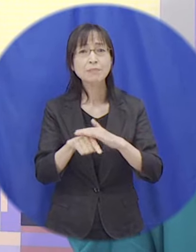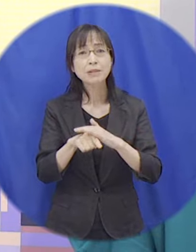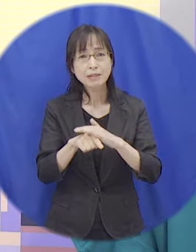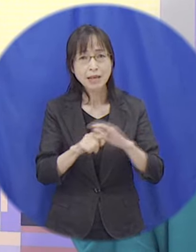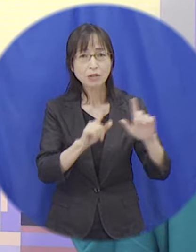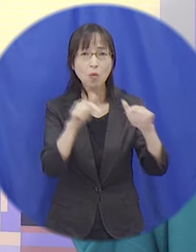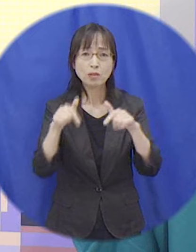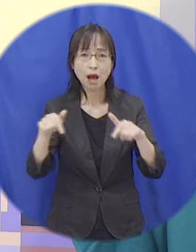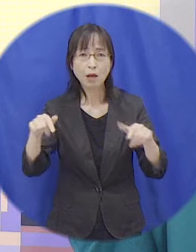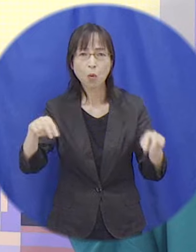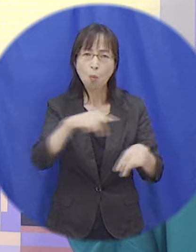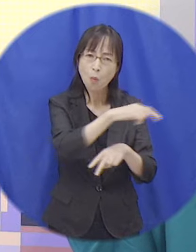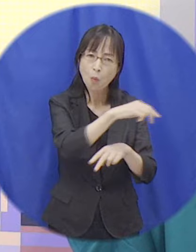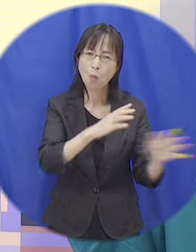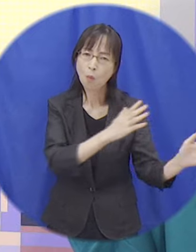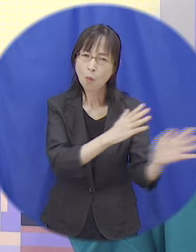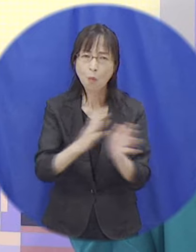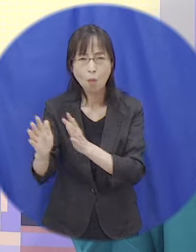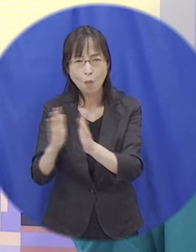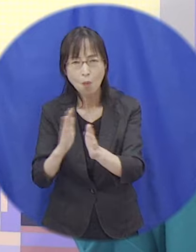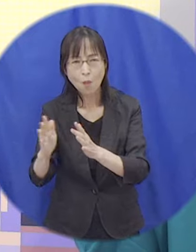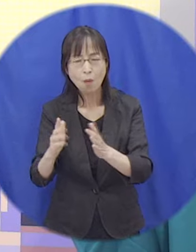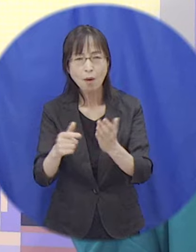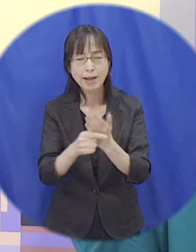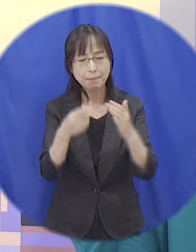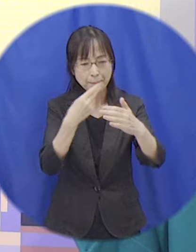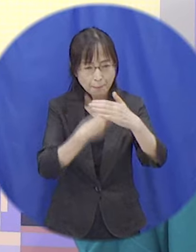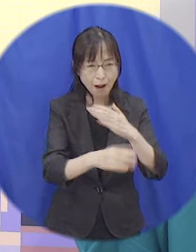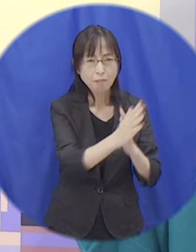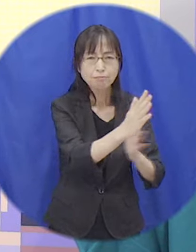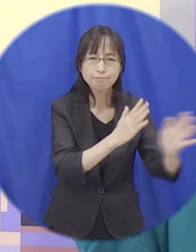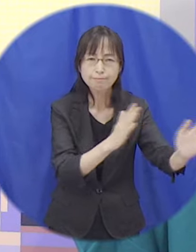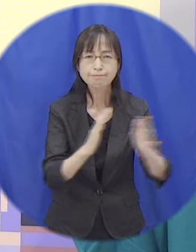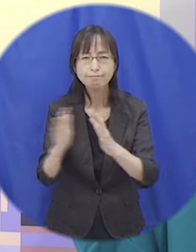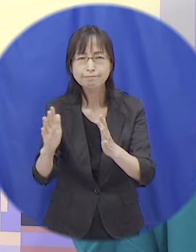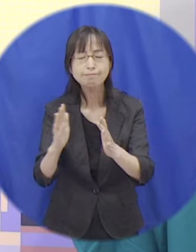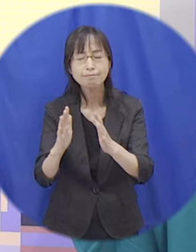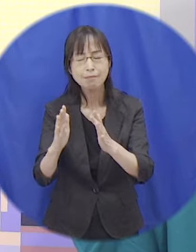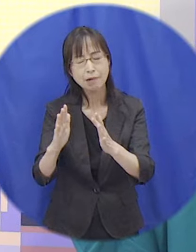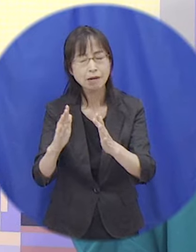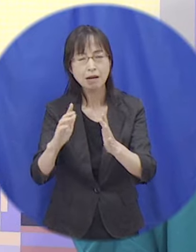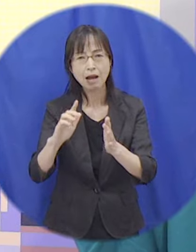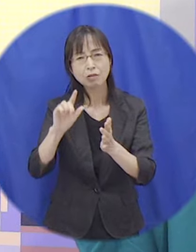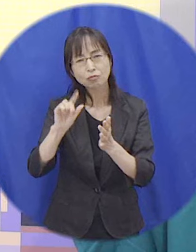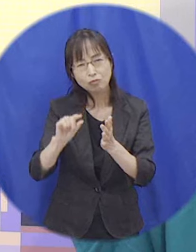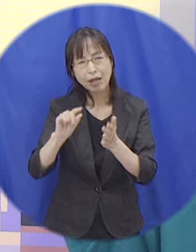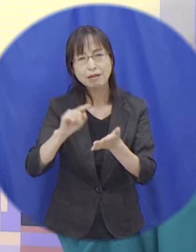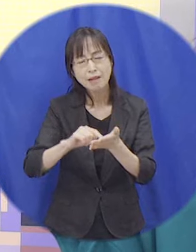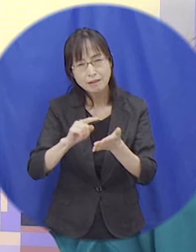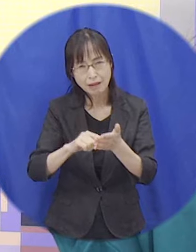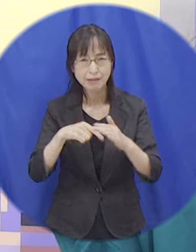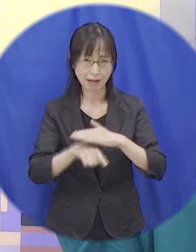の東西の回遊性、駅から街への流動性が乏しいという要因を生じさせてしまっています。